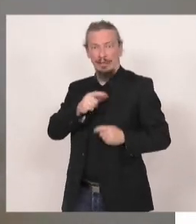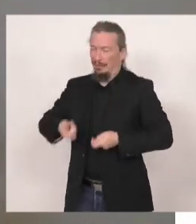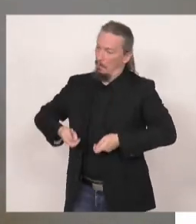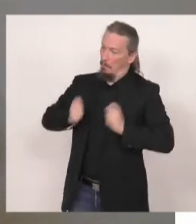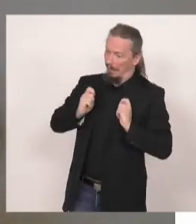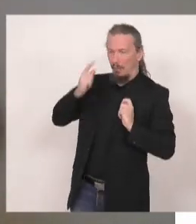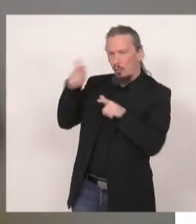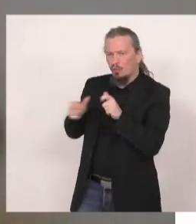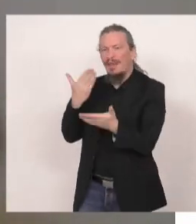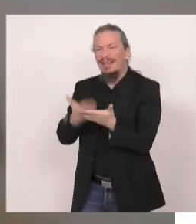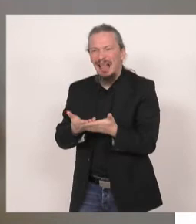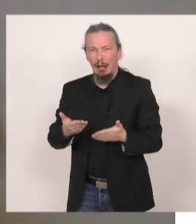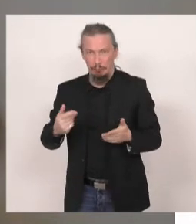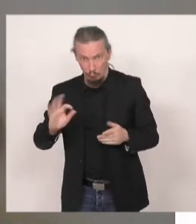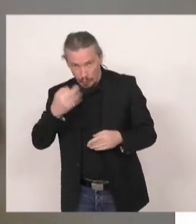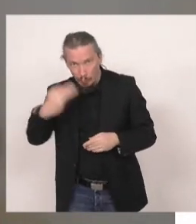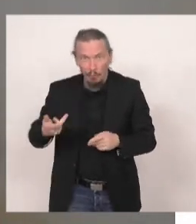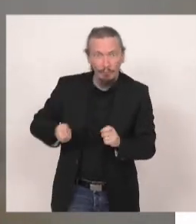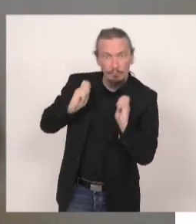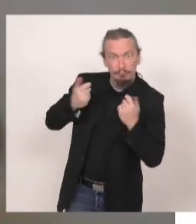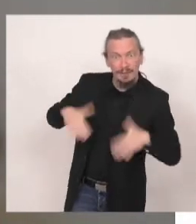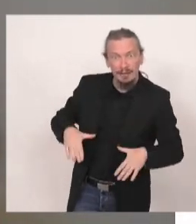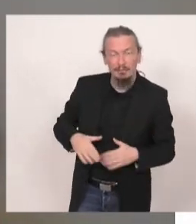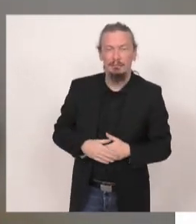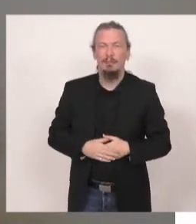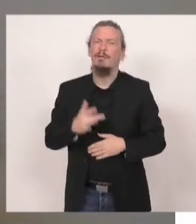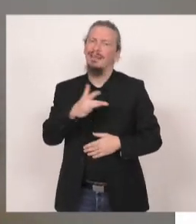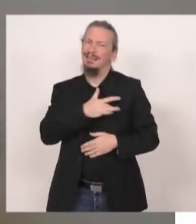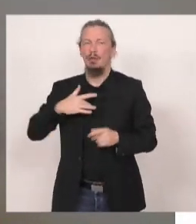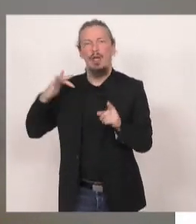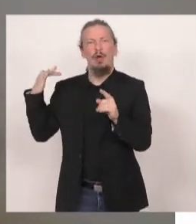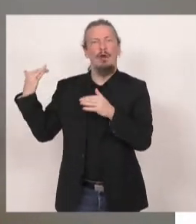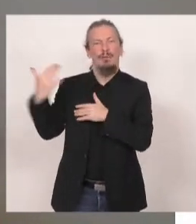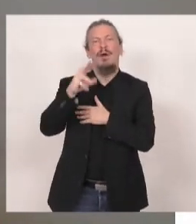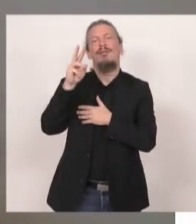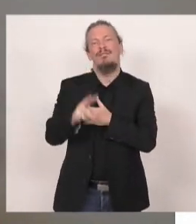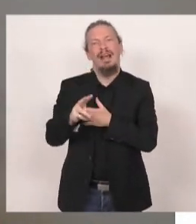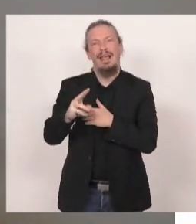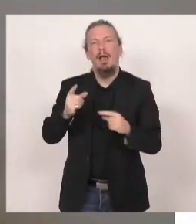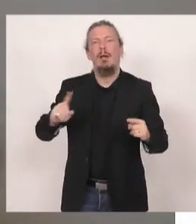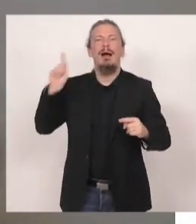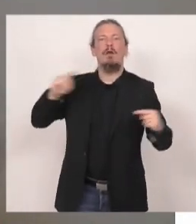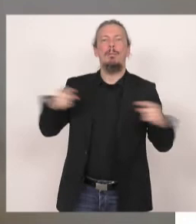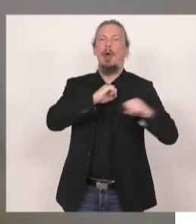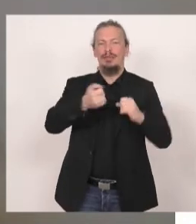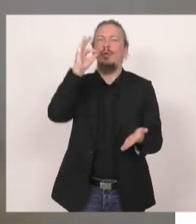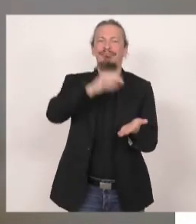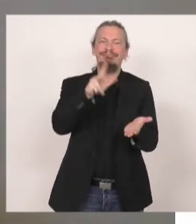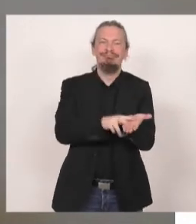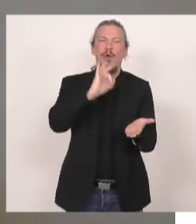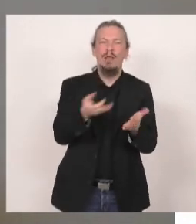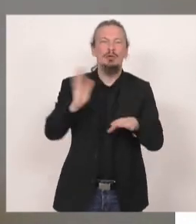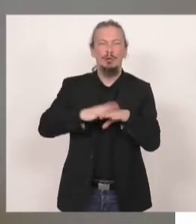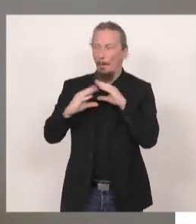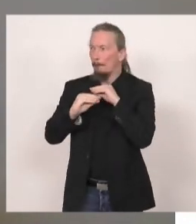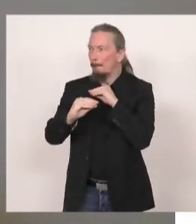instauration? Alors que la santé environnementale a été assez peu évoquée depuis l'adoption de ce plan d'action, comment envisagez-vous de la